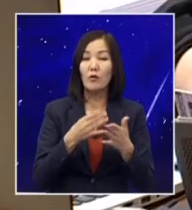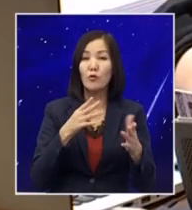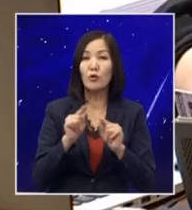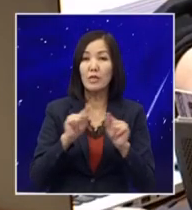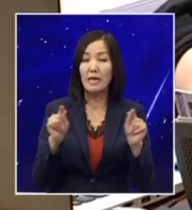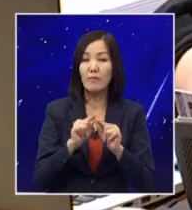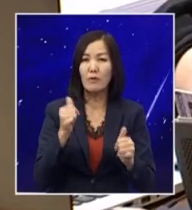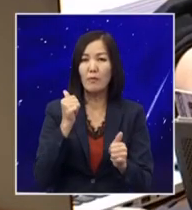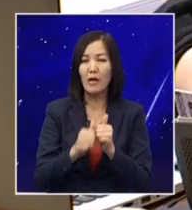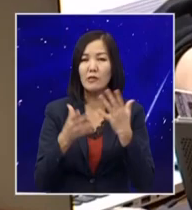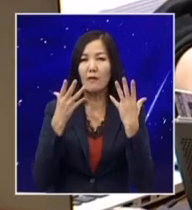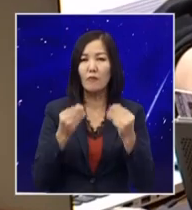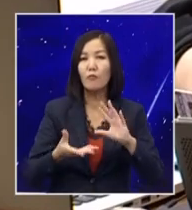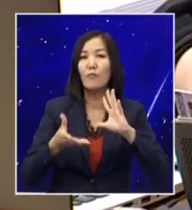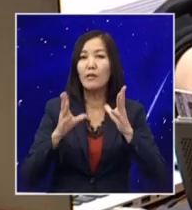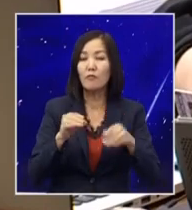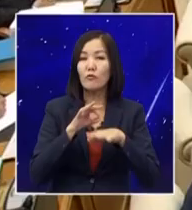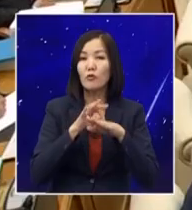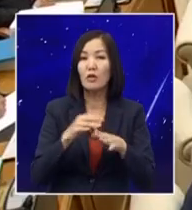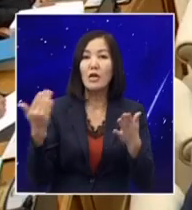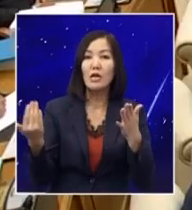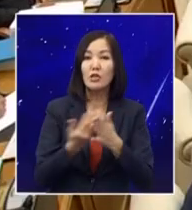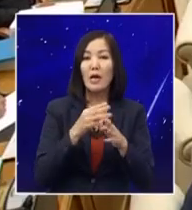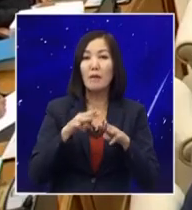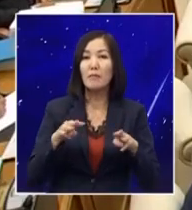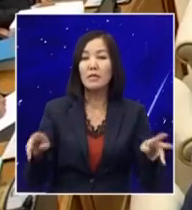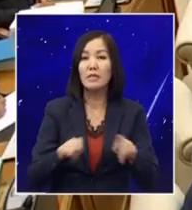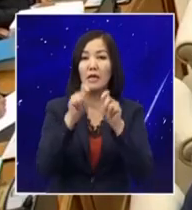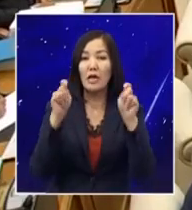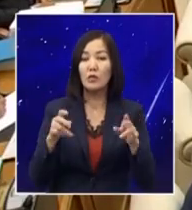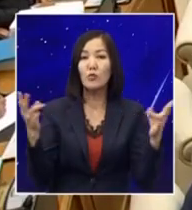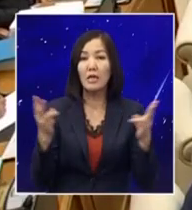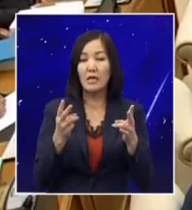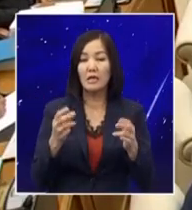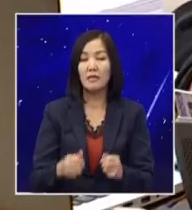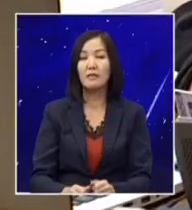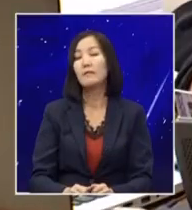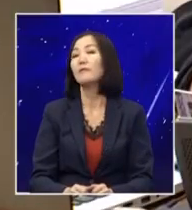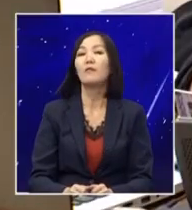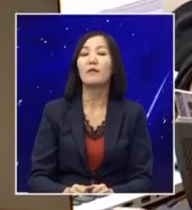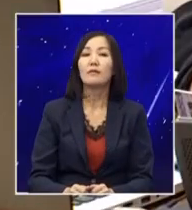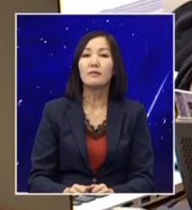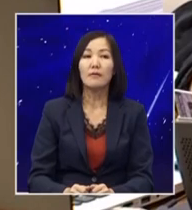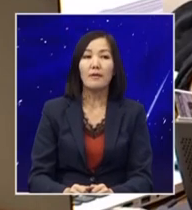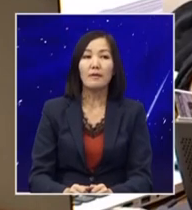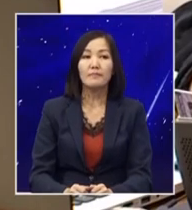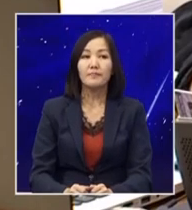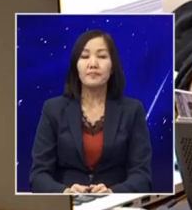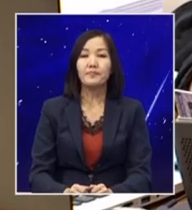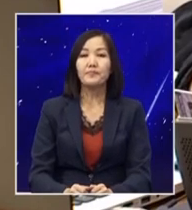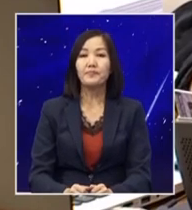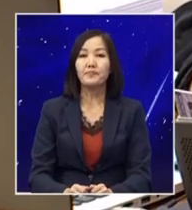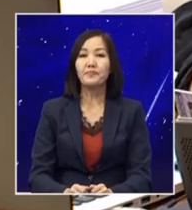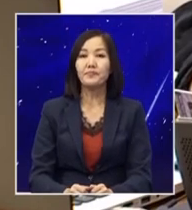дәріптеп, күн сайын мониторинг жүргізіп отыратын жаңа министрлік ашатын кез келді деп есептейді. Что сегодня занимаются несколько